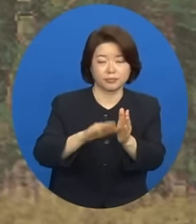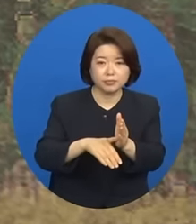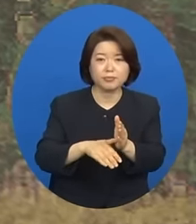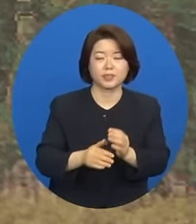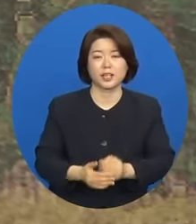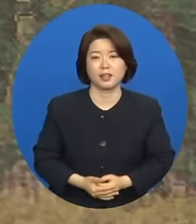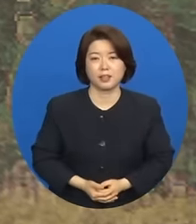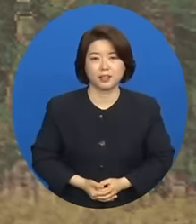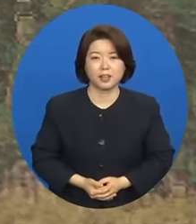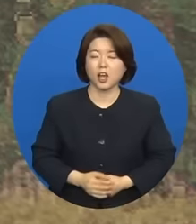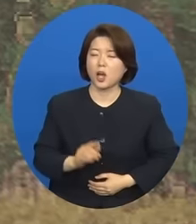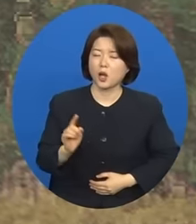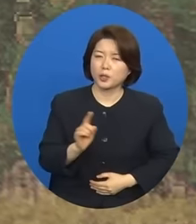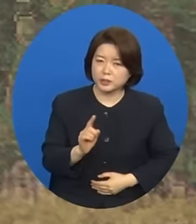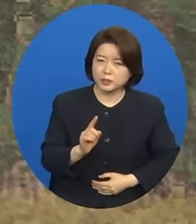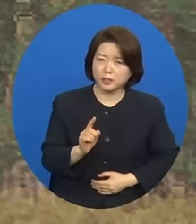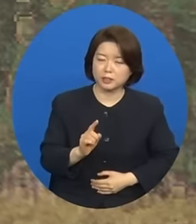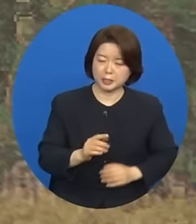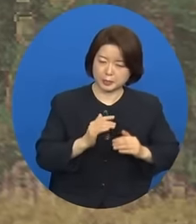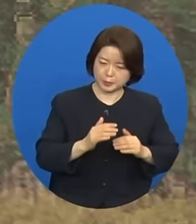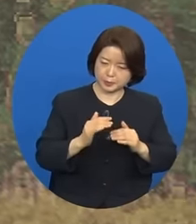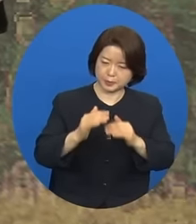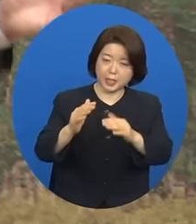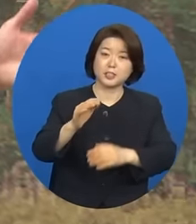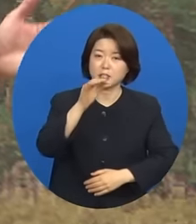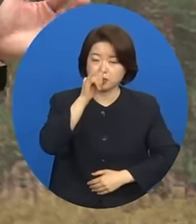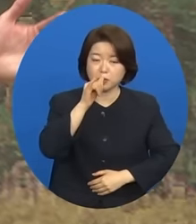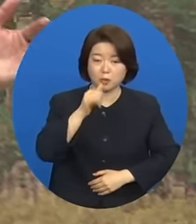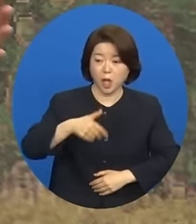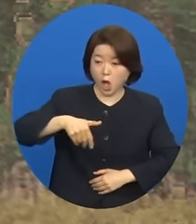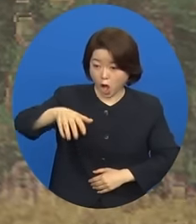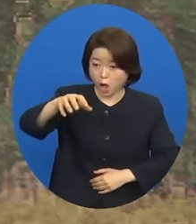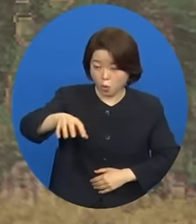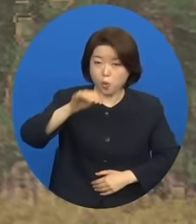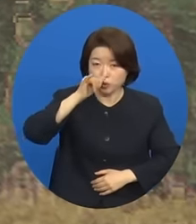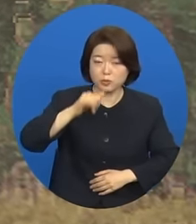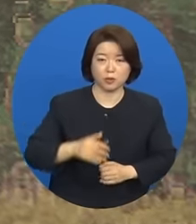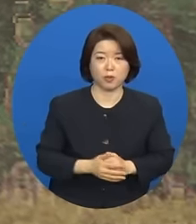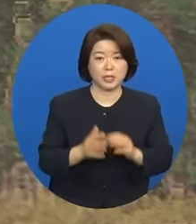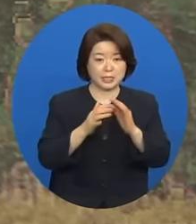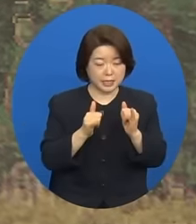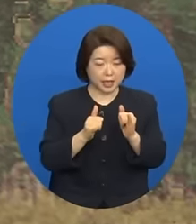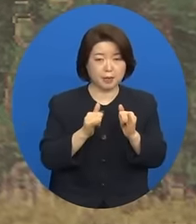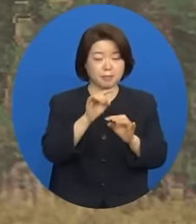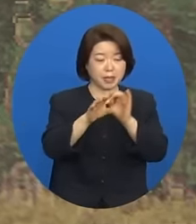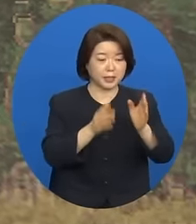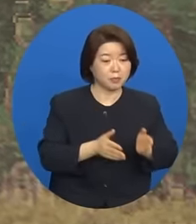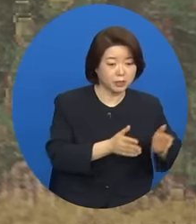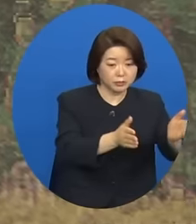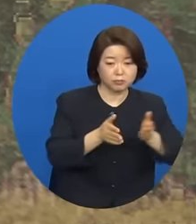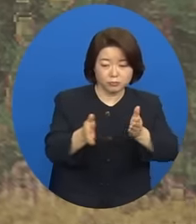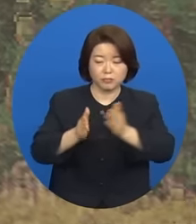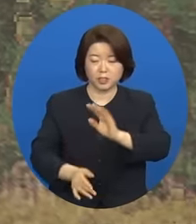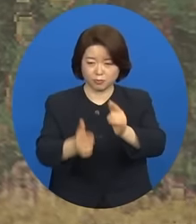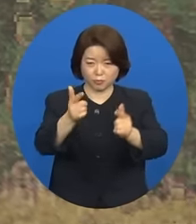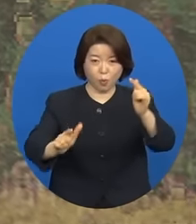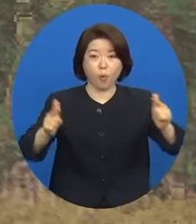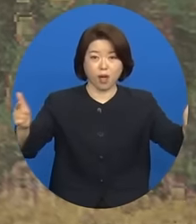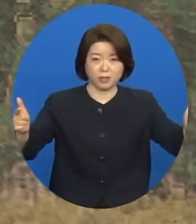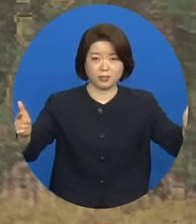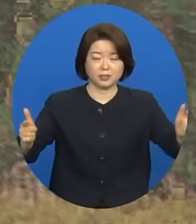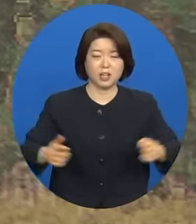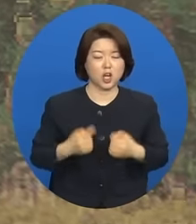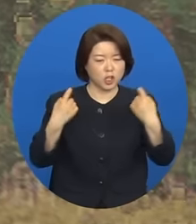그 과정에 다 있어요. 가야 될 곳이 있습니다. 사람마다 길이 다르고 여정이 다르긴 하지만